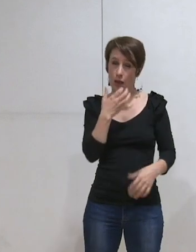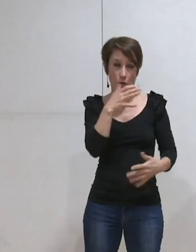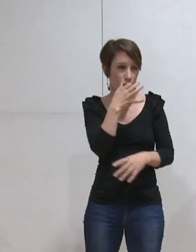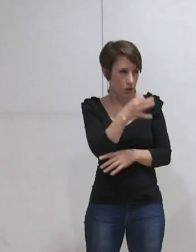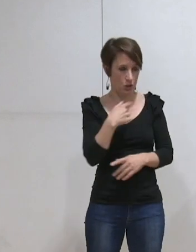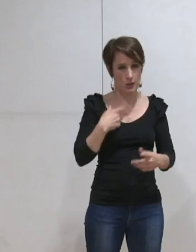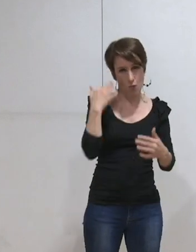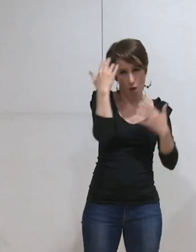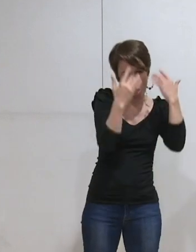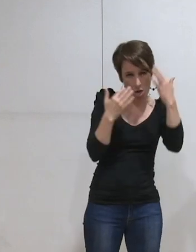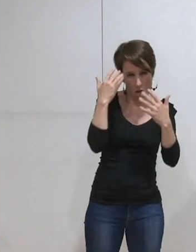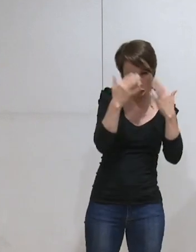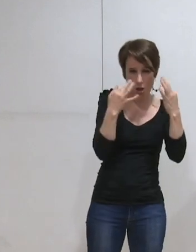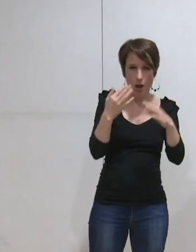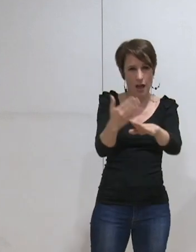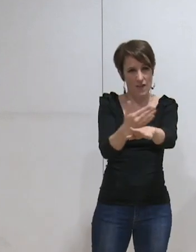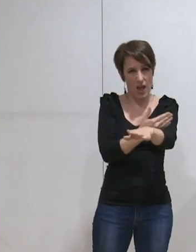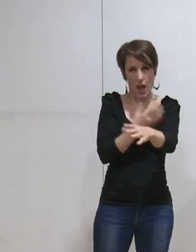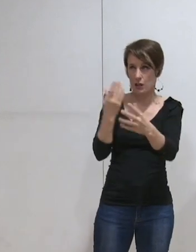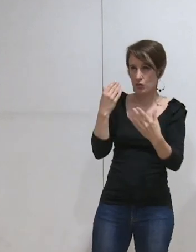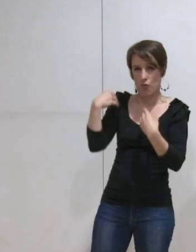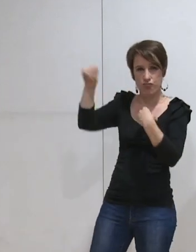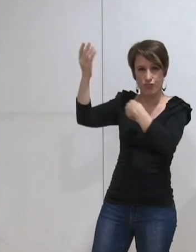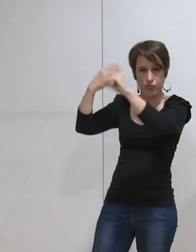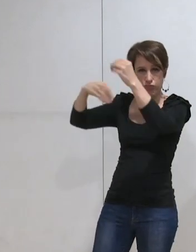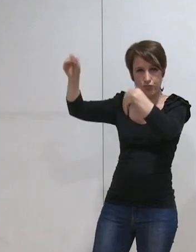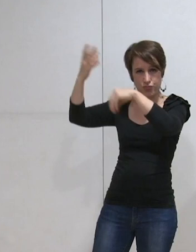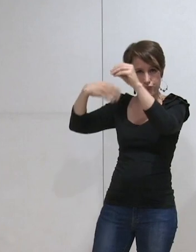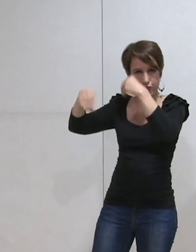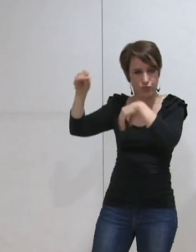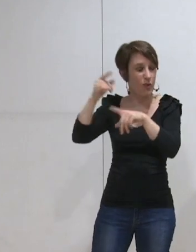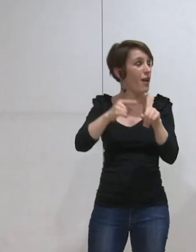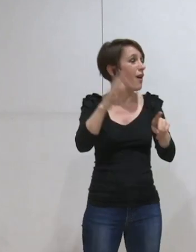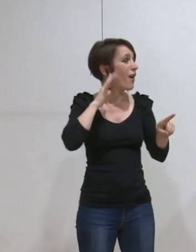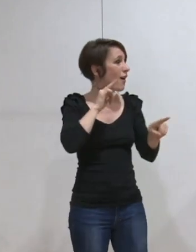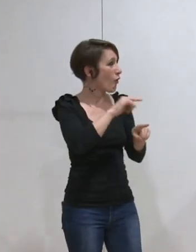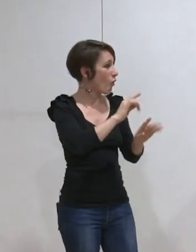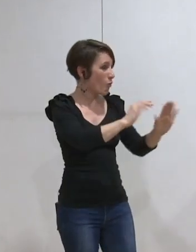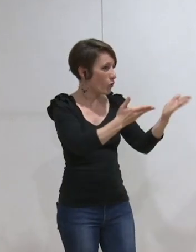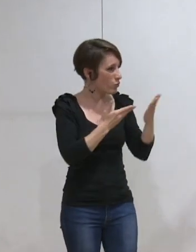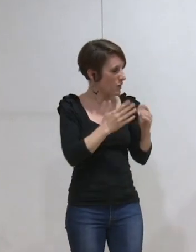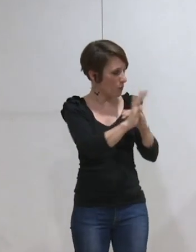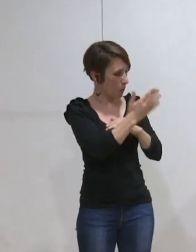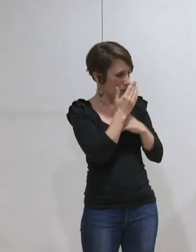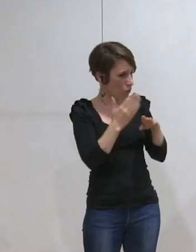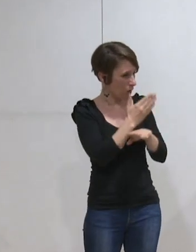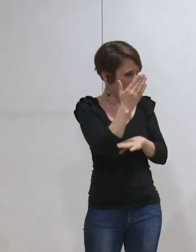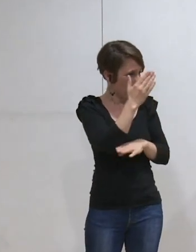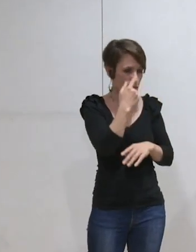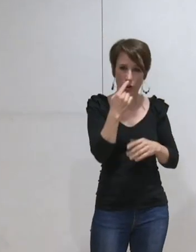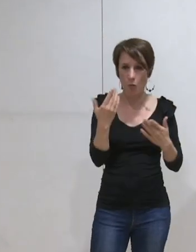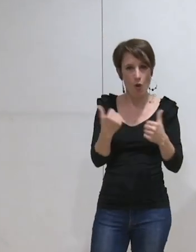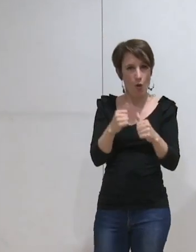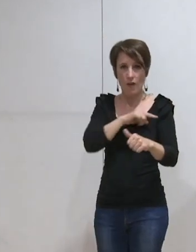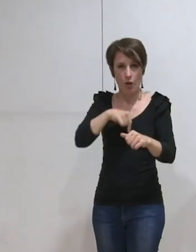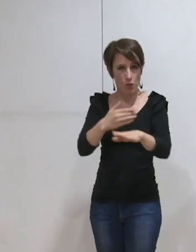nos SEM et autres SPL lorsqu'on a commencé à nous présenter cette opération de grand dépessage au profit de la Glot bah maintenant